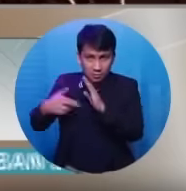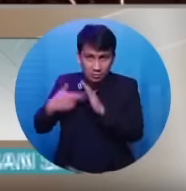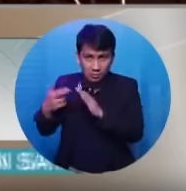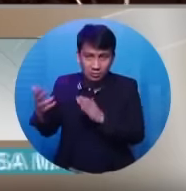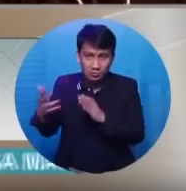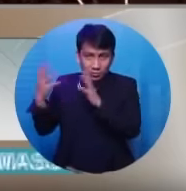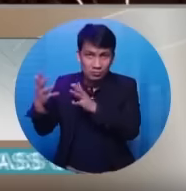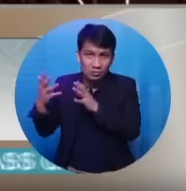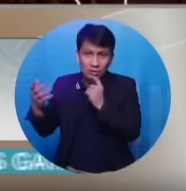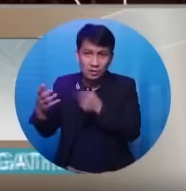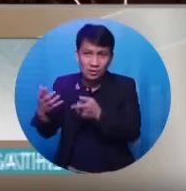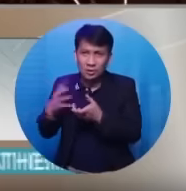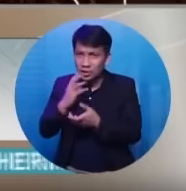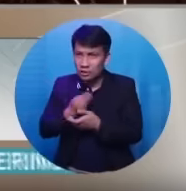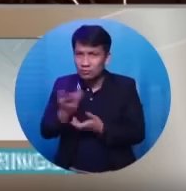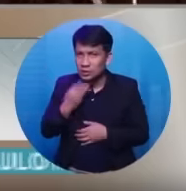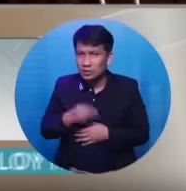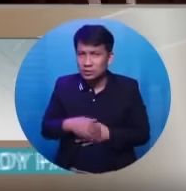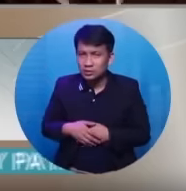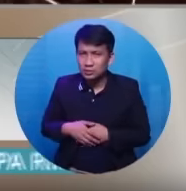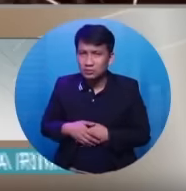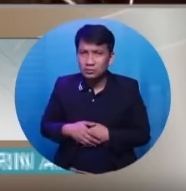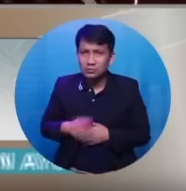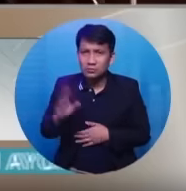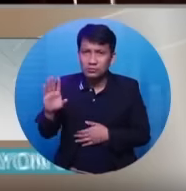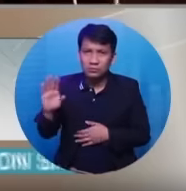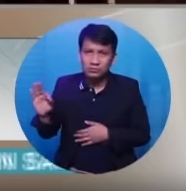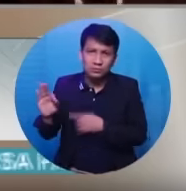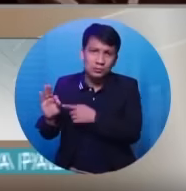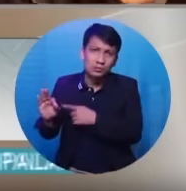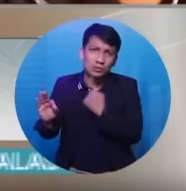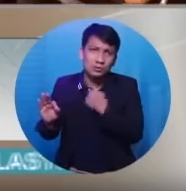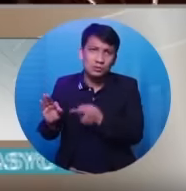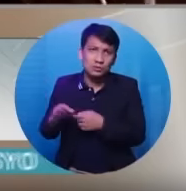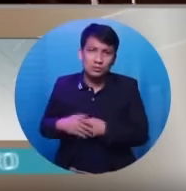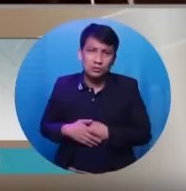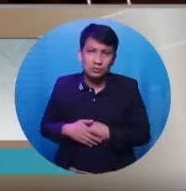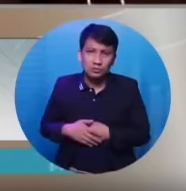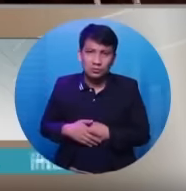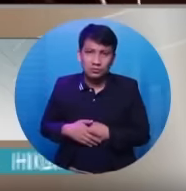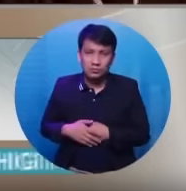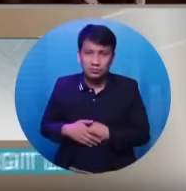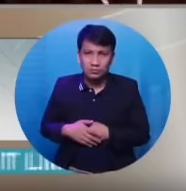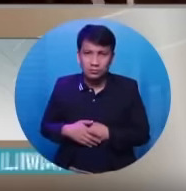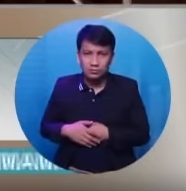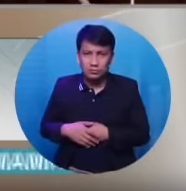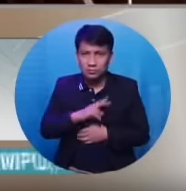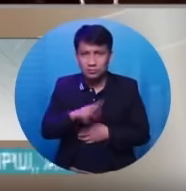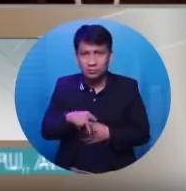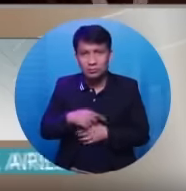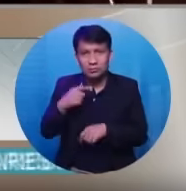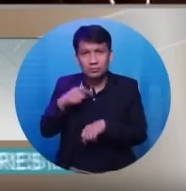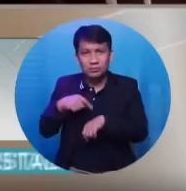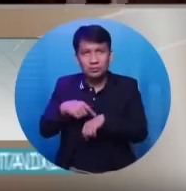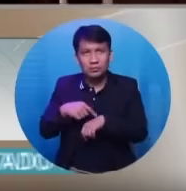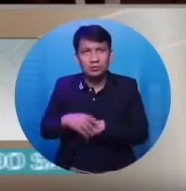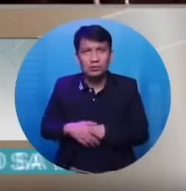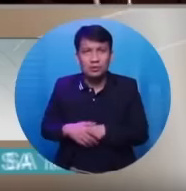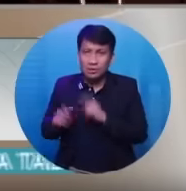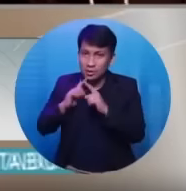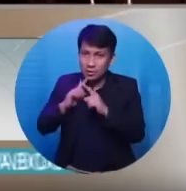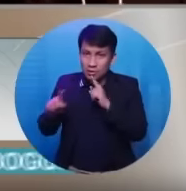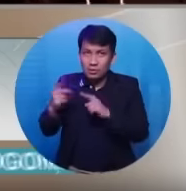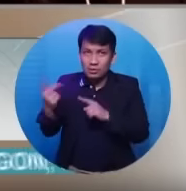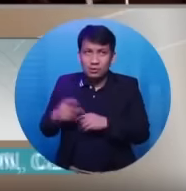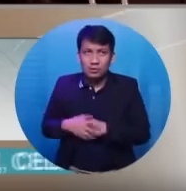yung pakipag-usap mo, kanino yon? Sino kausap mo? Boyfriend ko po. Meron din po akong screenshot at time at date kung kailan ko so, boyfriend mo yung kausap